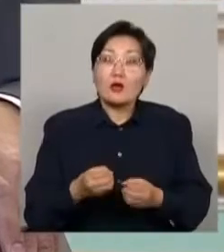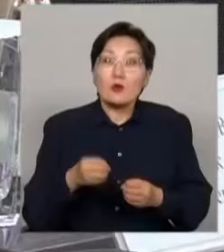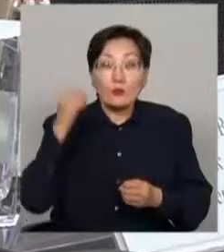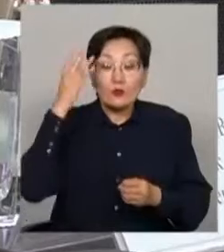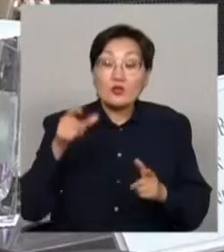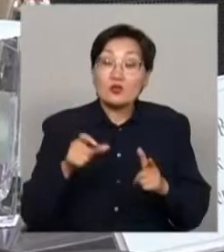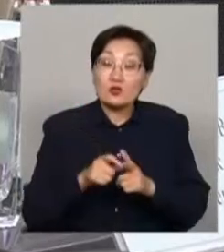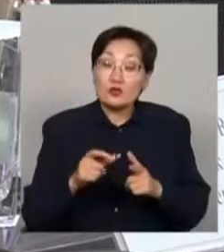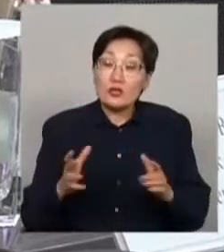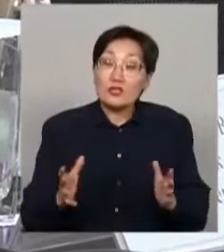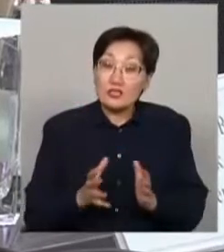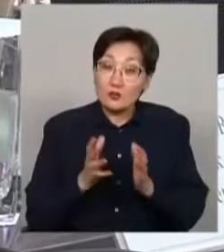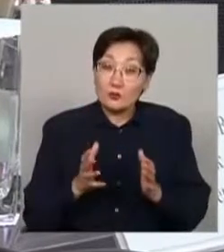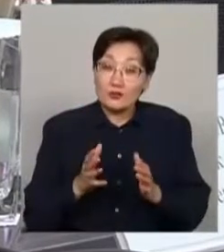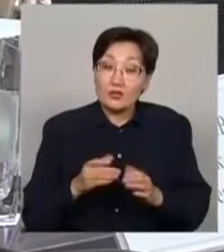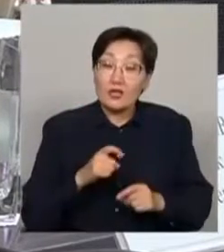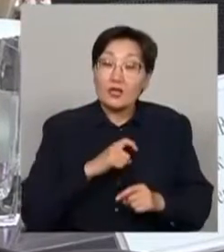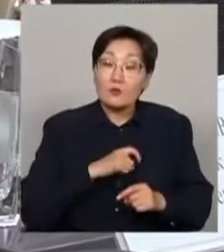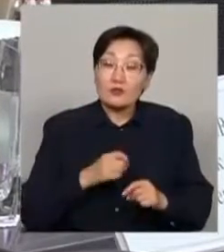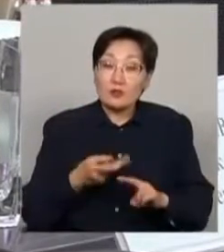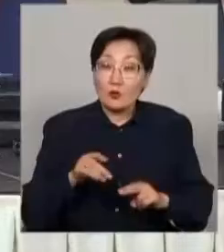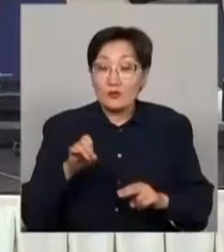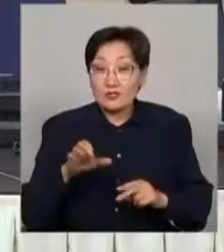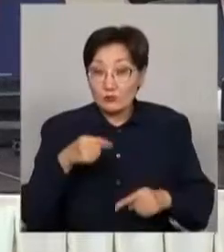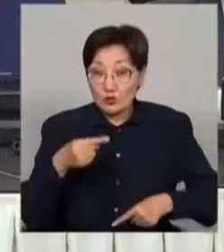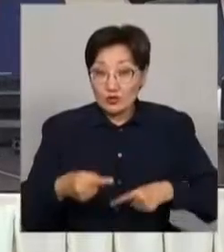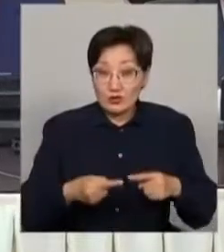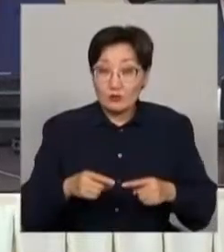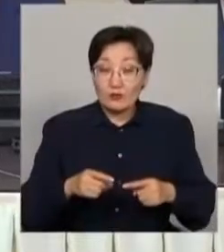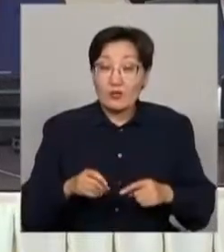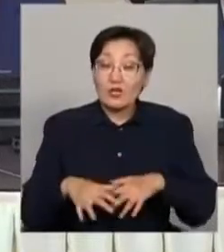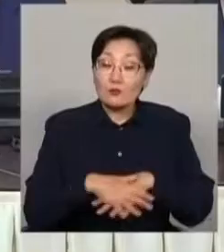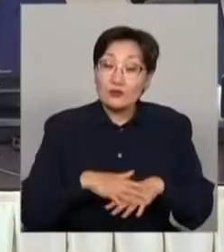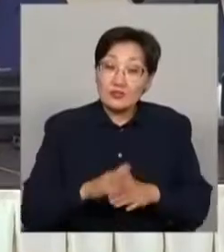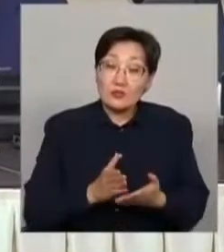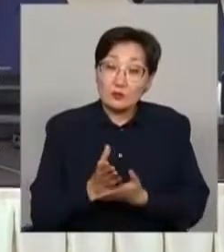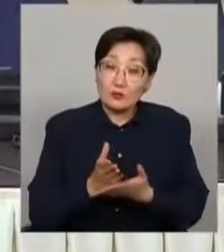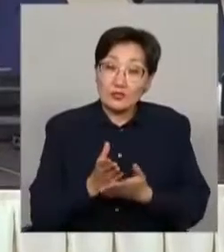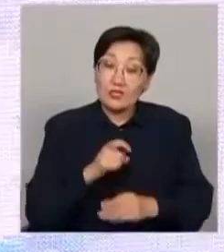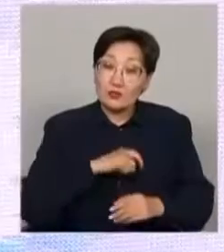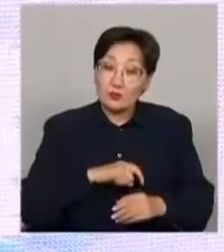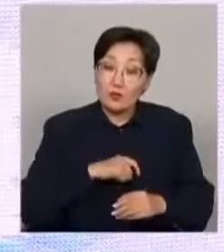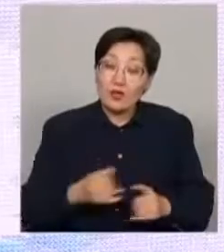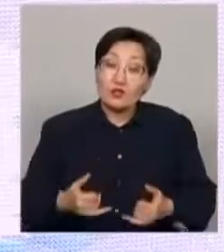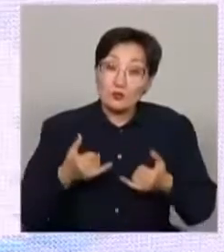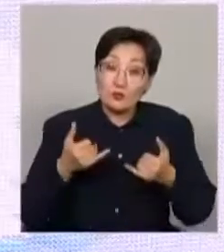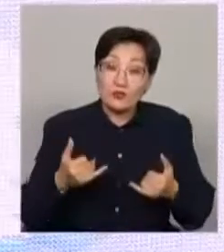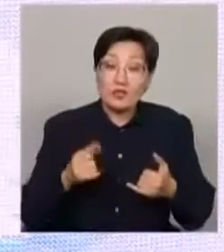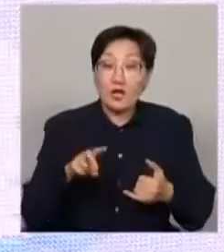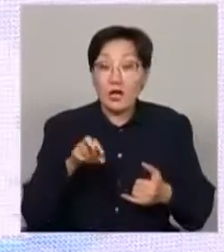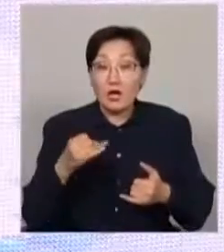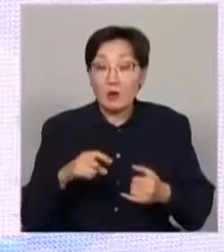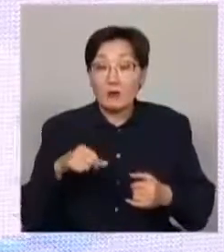сақталды. Халқымыздың рухани киесі болып саналатын Әуезов мұрасы ұлтқа қызмет етудің, руханиятымызды ардақ тұтып, Абай